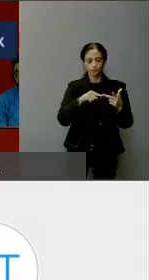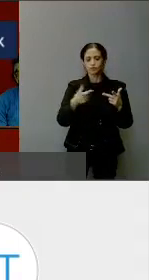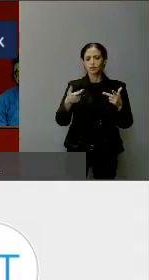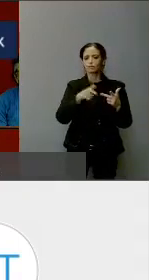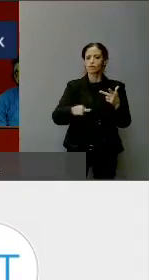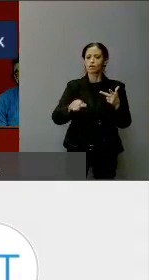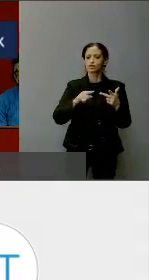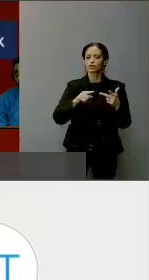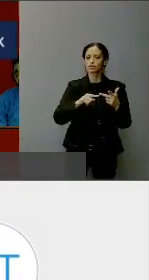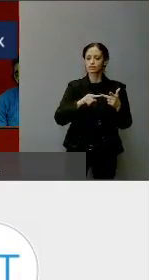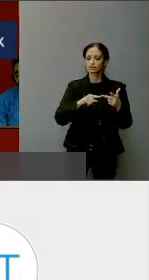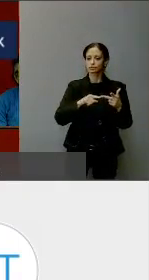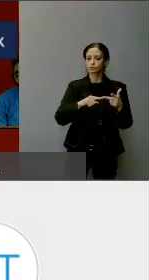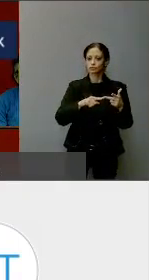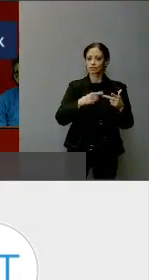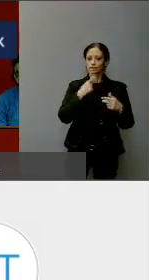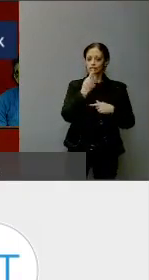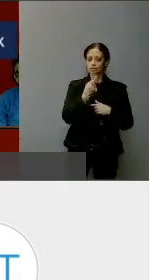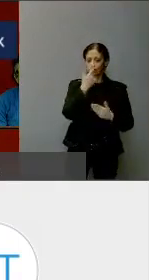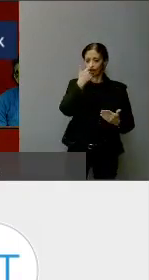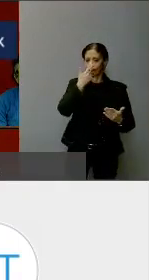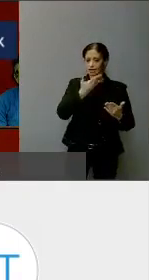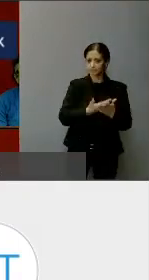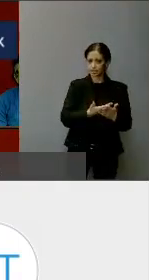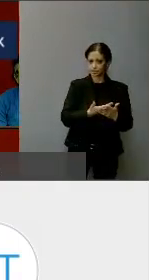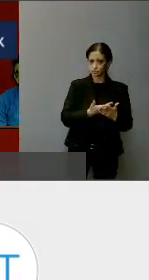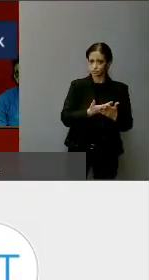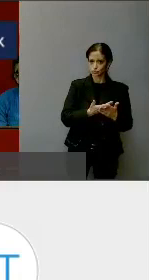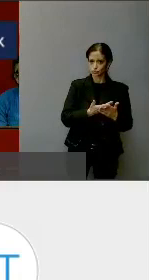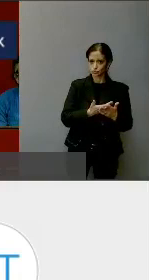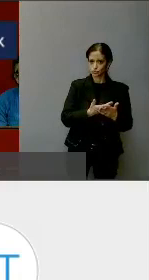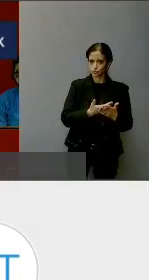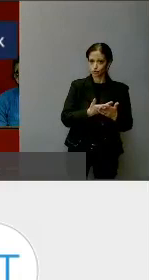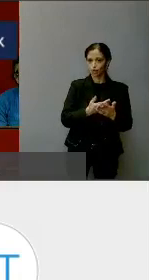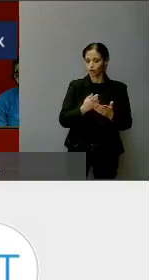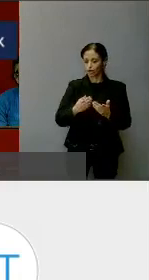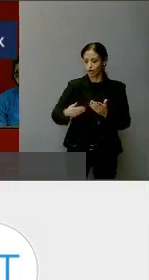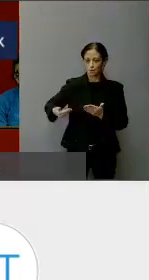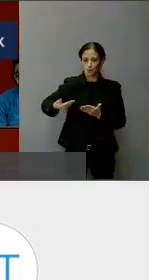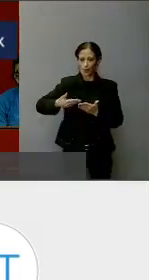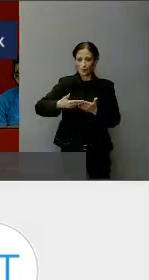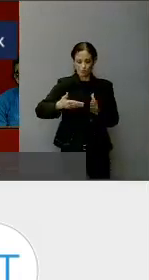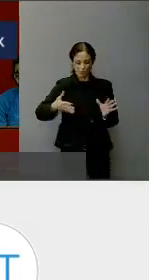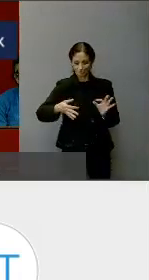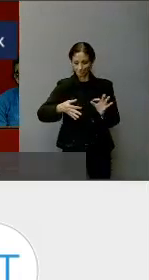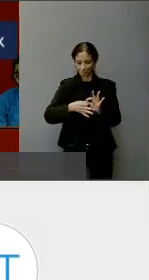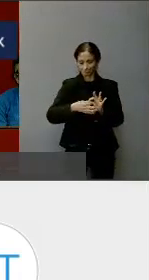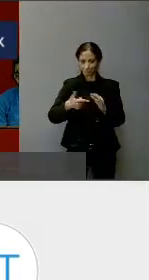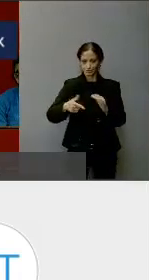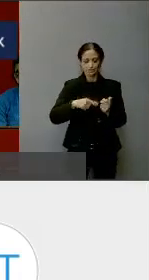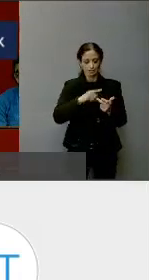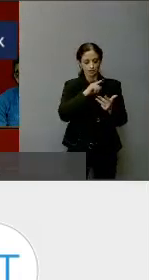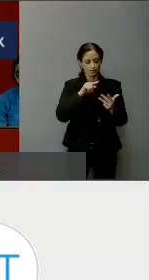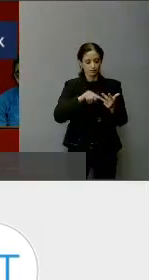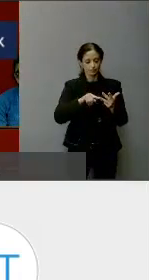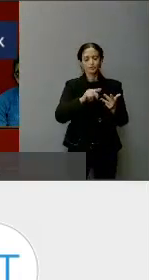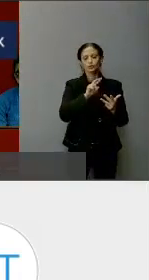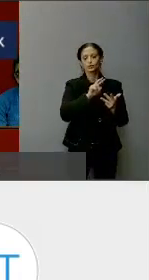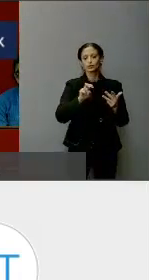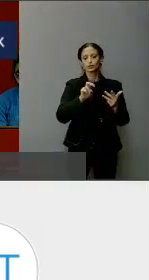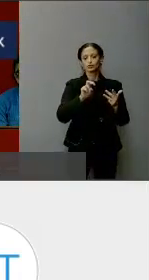azione non attinente né pertinente rispetto alla proposta è il numero 244